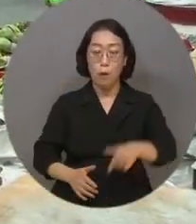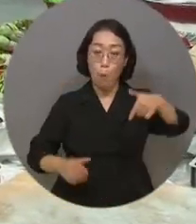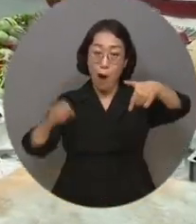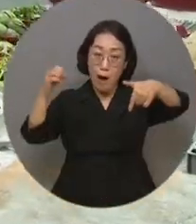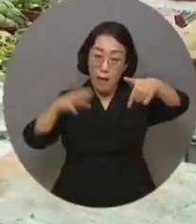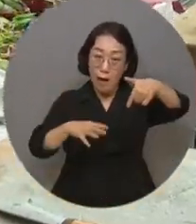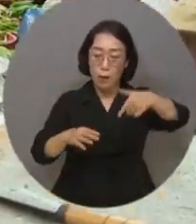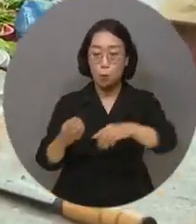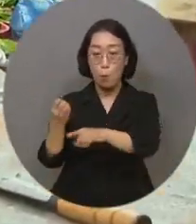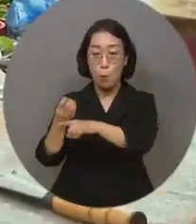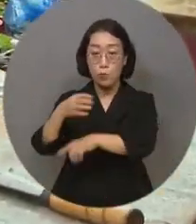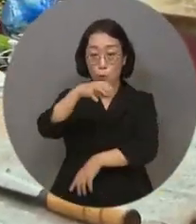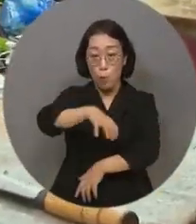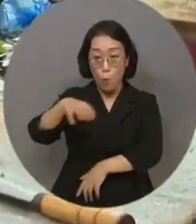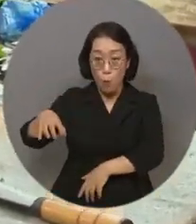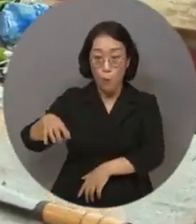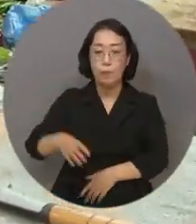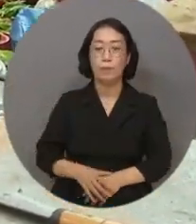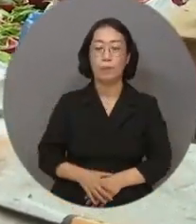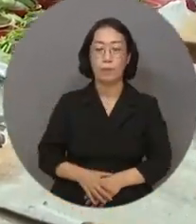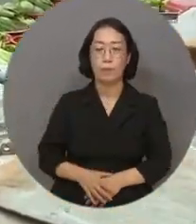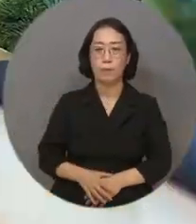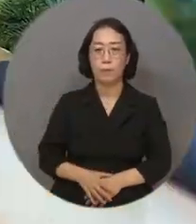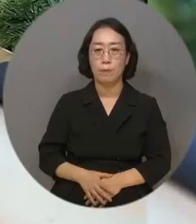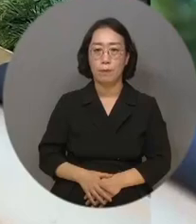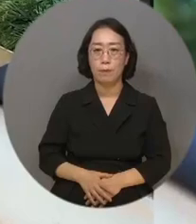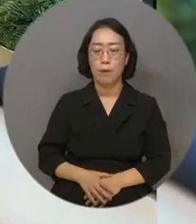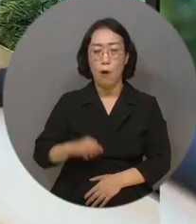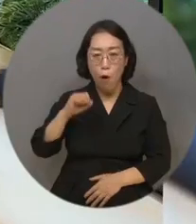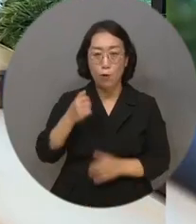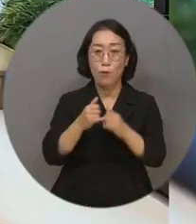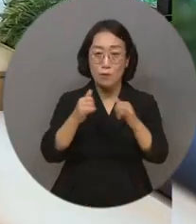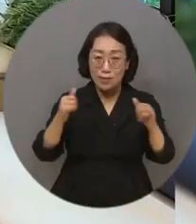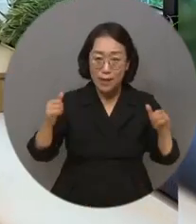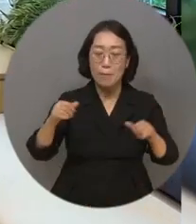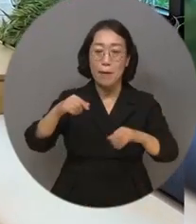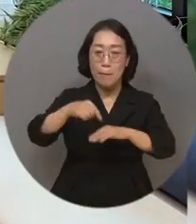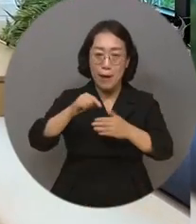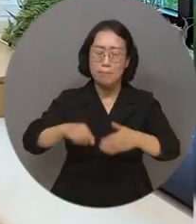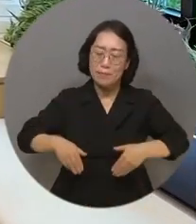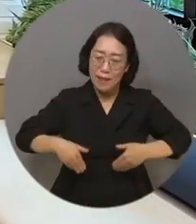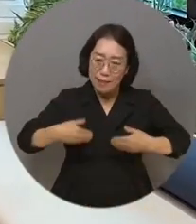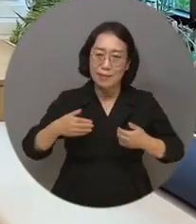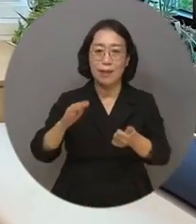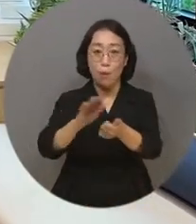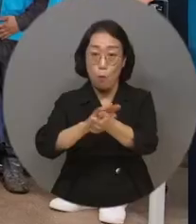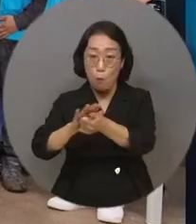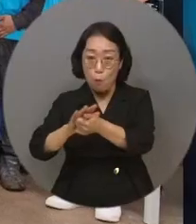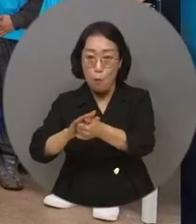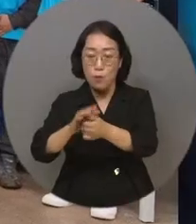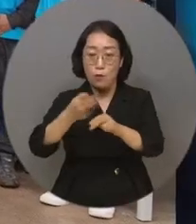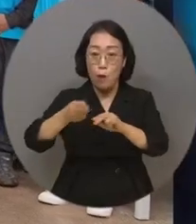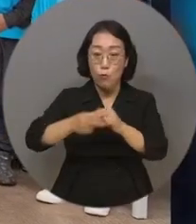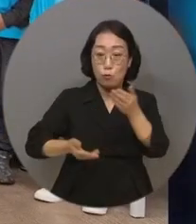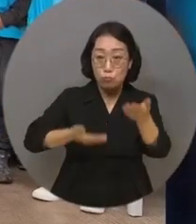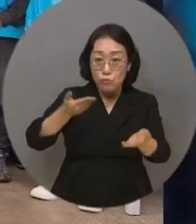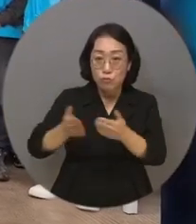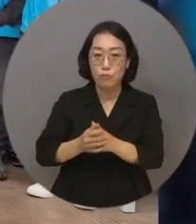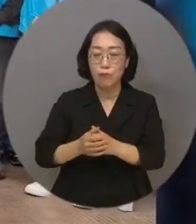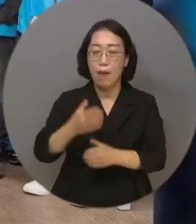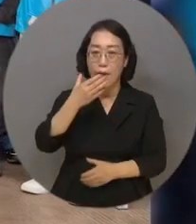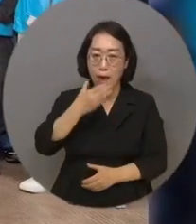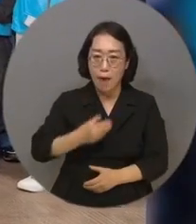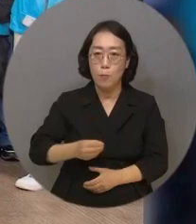보성군 등 전남 곳곳에서는 어려운 이웃에게 따뜻한 손길을 건네며 지역 공동체가